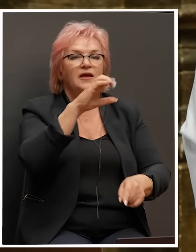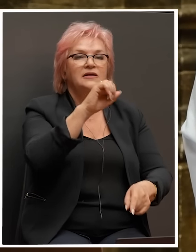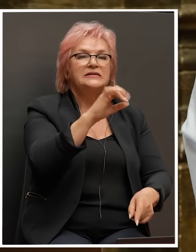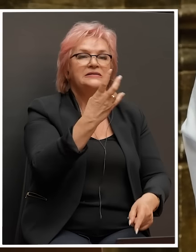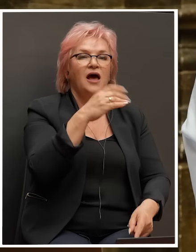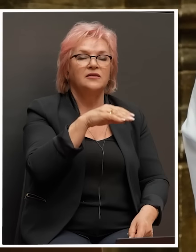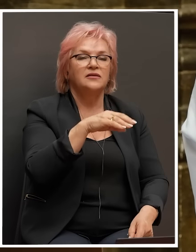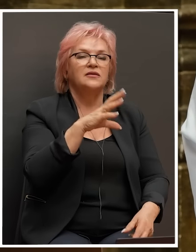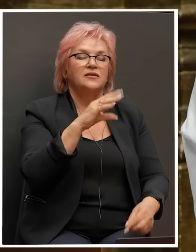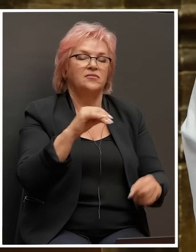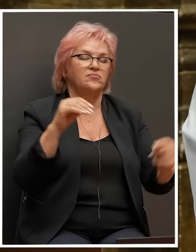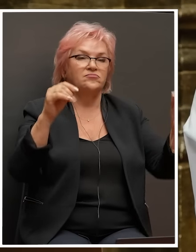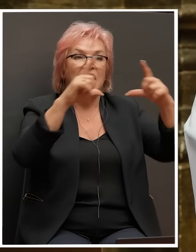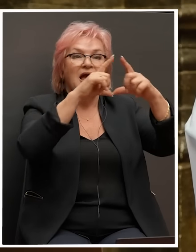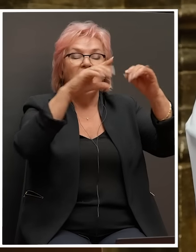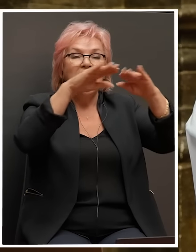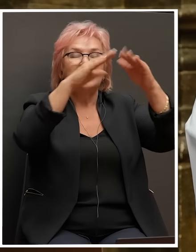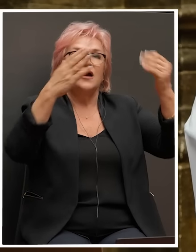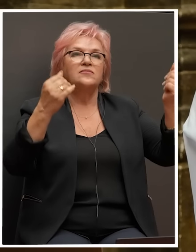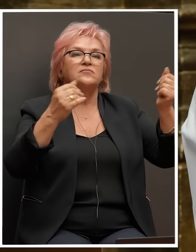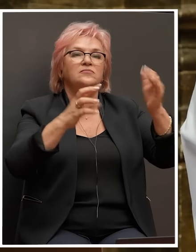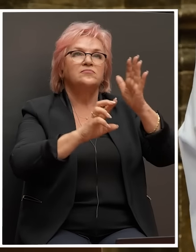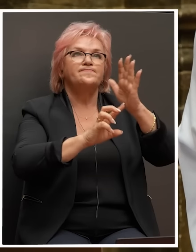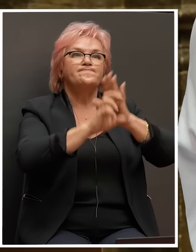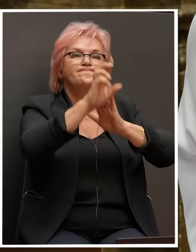Сант'Анджело, замок Архангела Михаила.